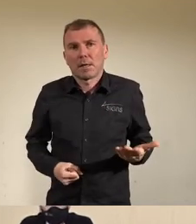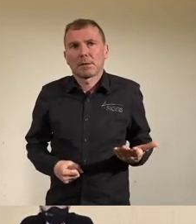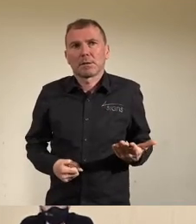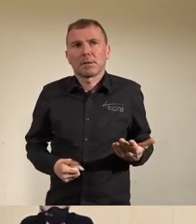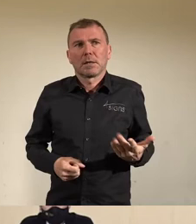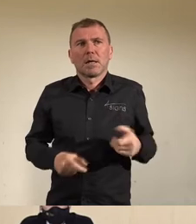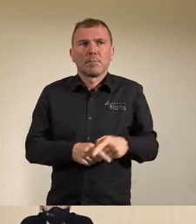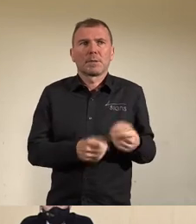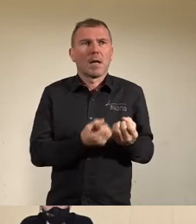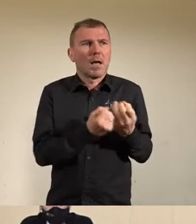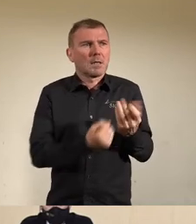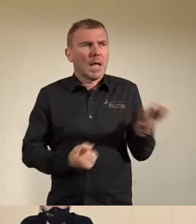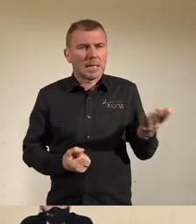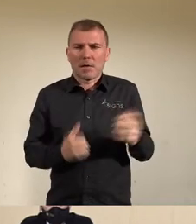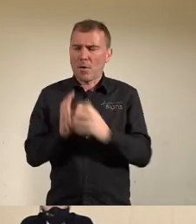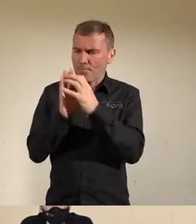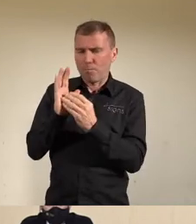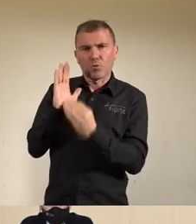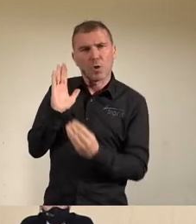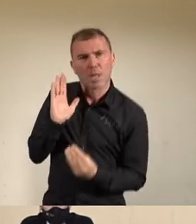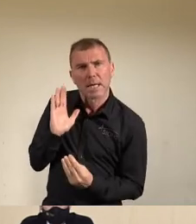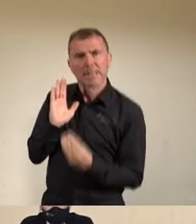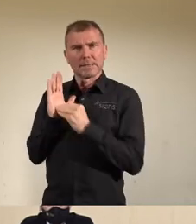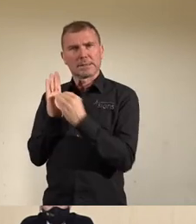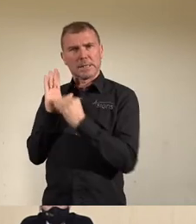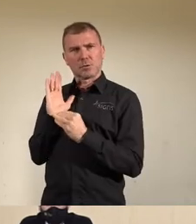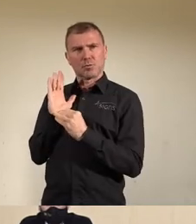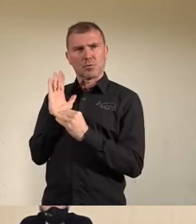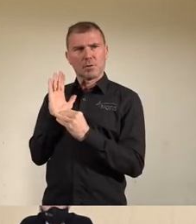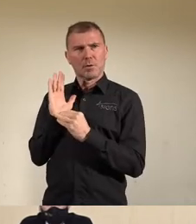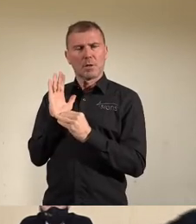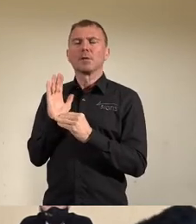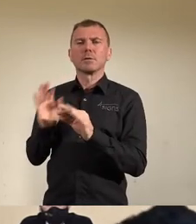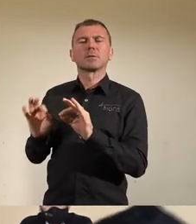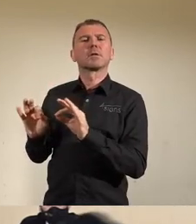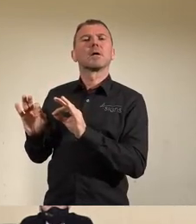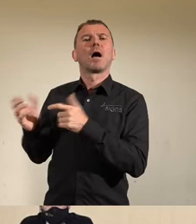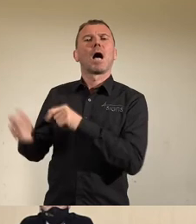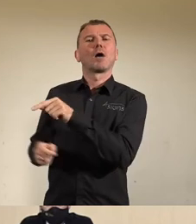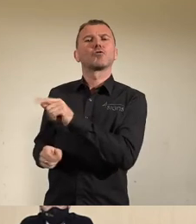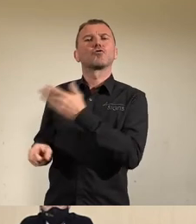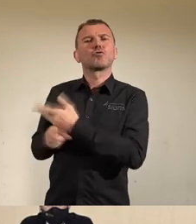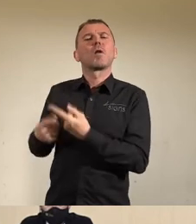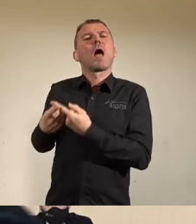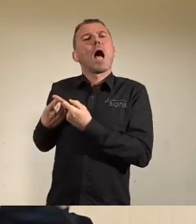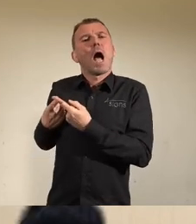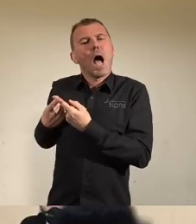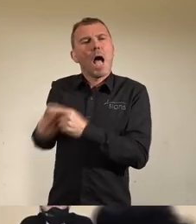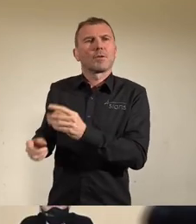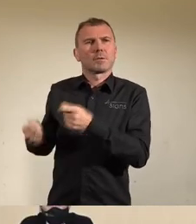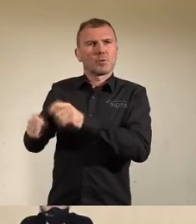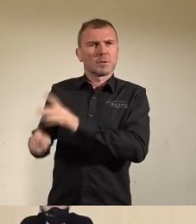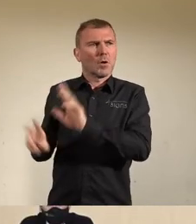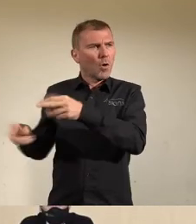der Erklärung im Protokoll, dass das natürlich im federführenden Ausschuss anders schon teilabgeholfen war. Also